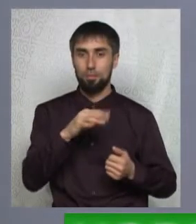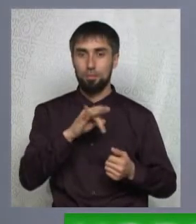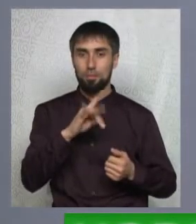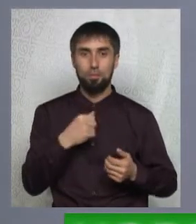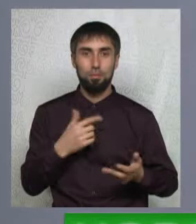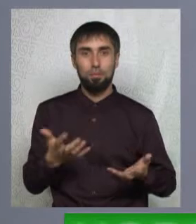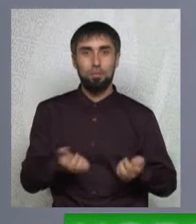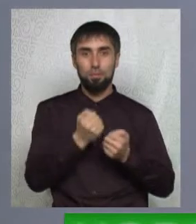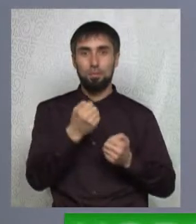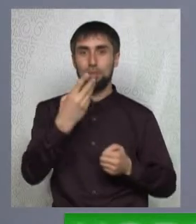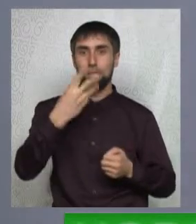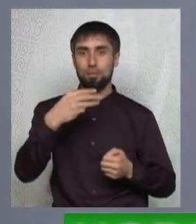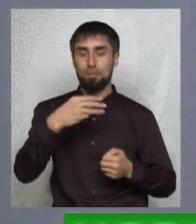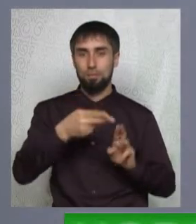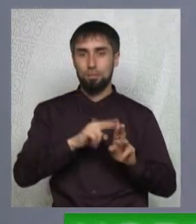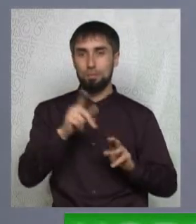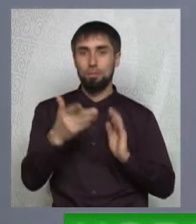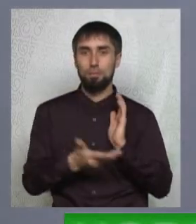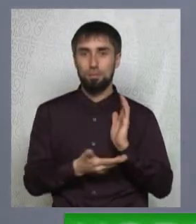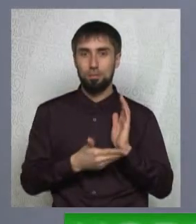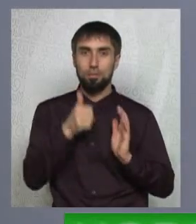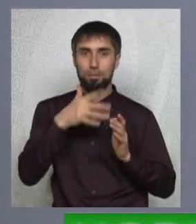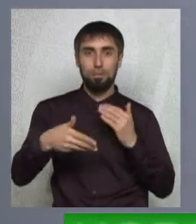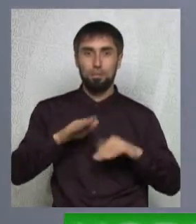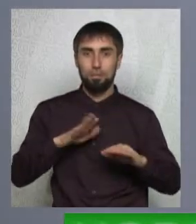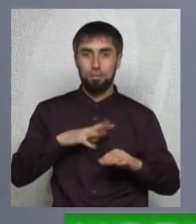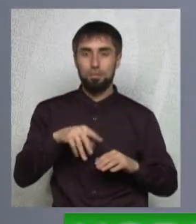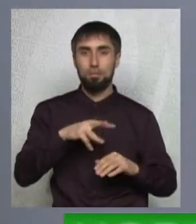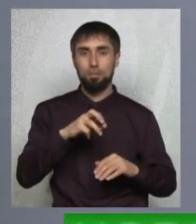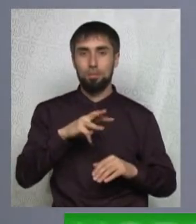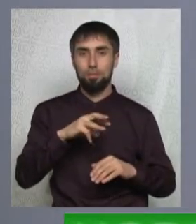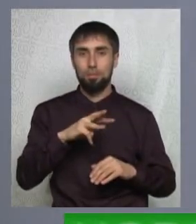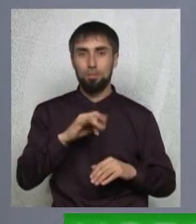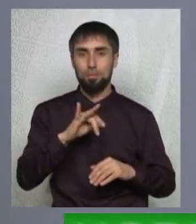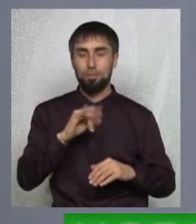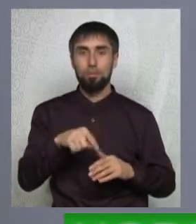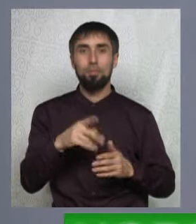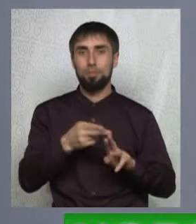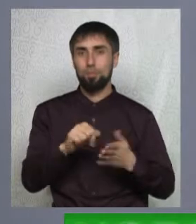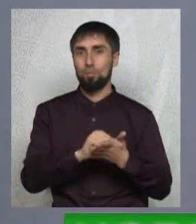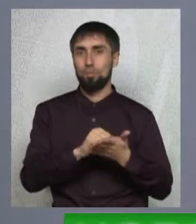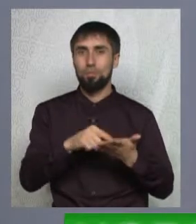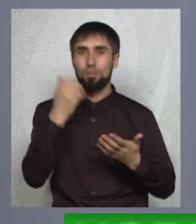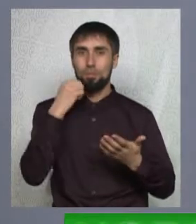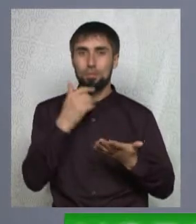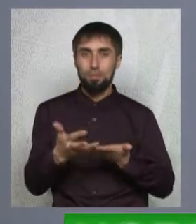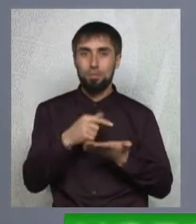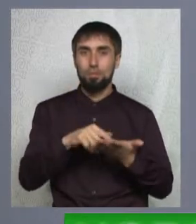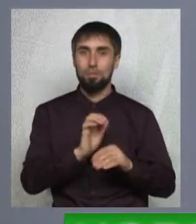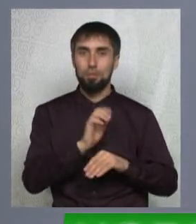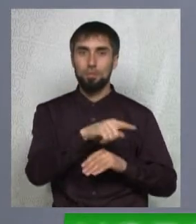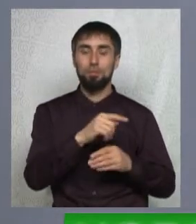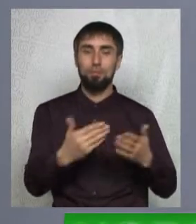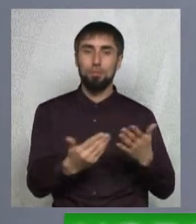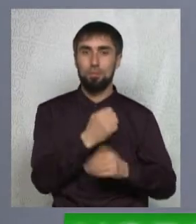30 деревьев. И когда нам предложили участвовать в макулатуре, мы с удовольствием, с радостью приняли участие в конкурсе для того,